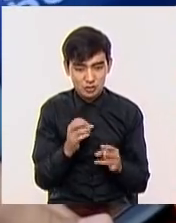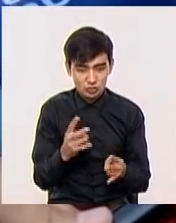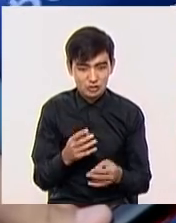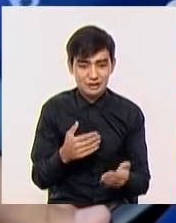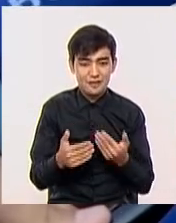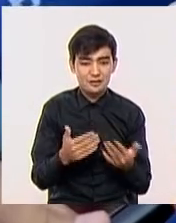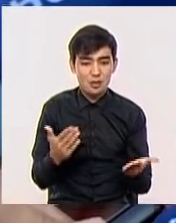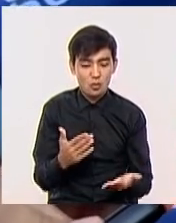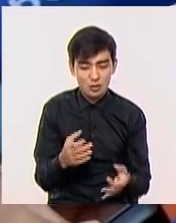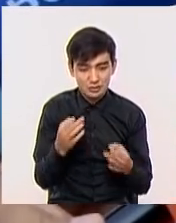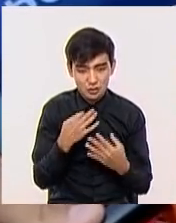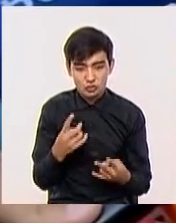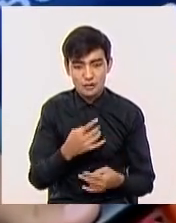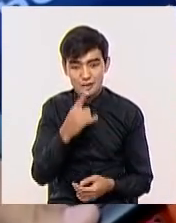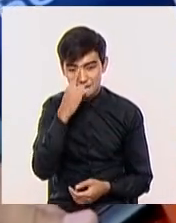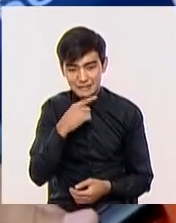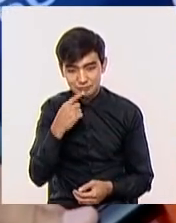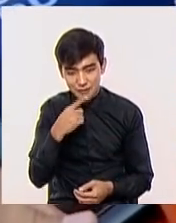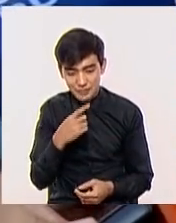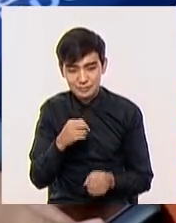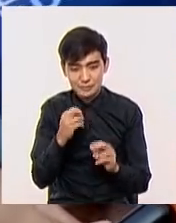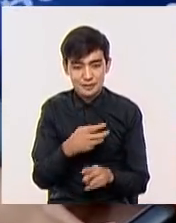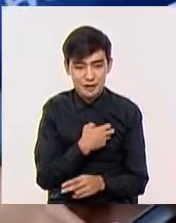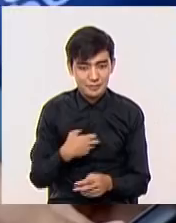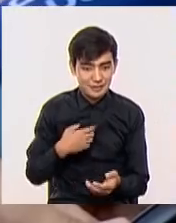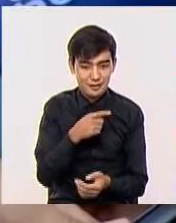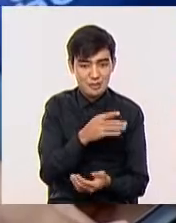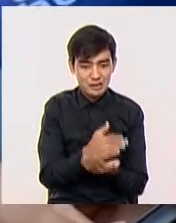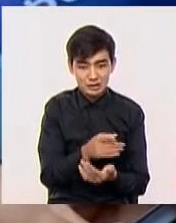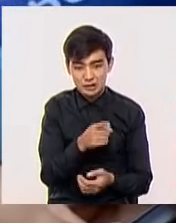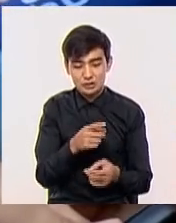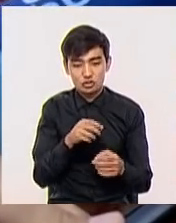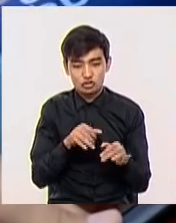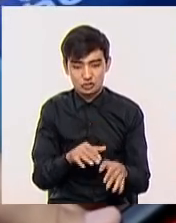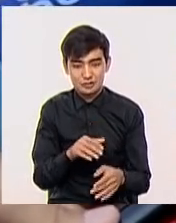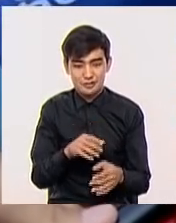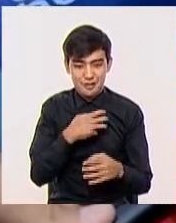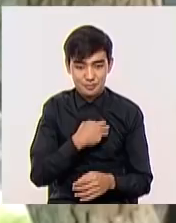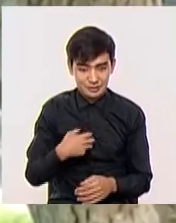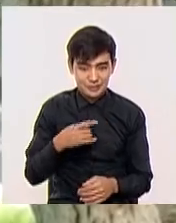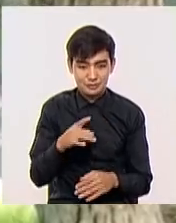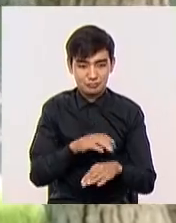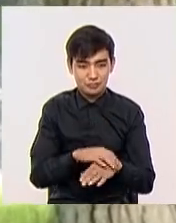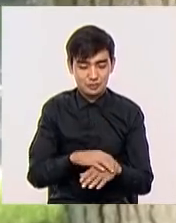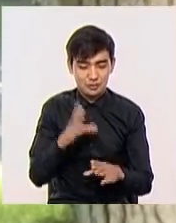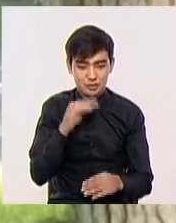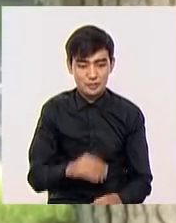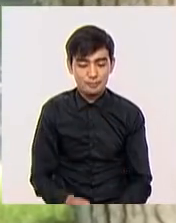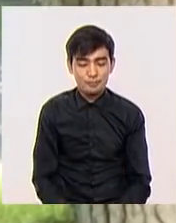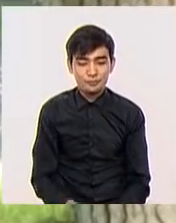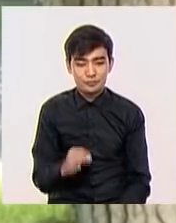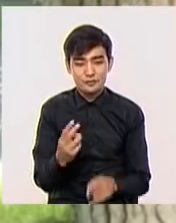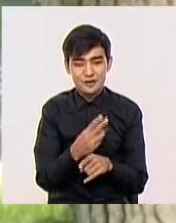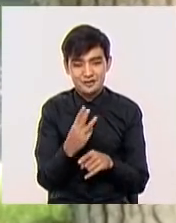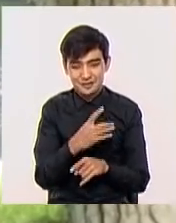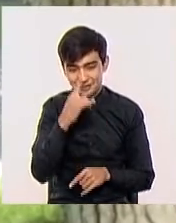байланыстарын айту керек, қазақша сөйлеп арнайы комиссия бар елшілікте. Сол комиссияның шешімімен ғана ол өзін дәлелдей алады. Бірнеше күннен бері